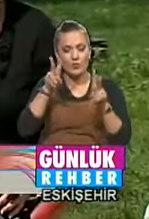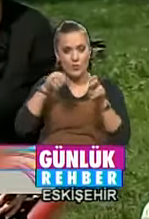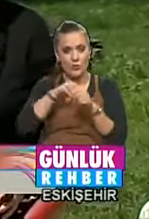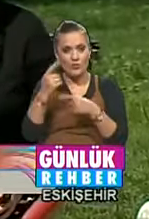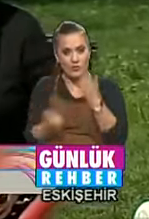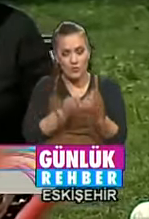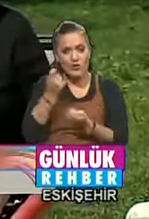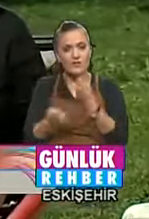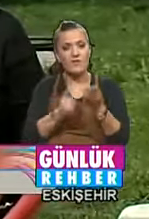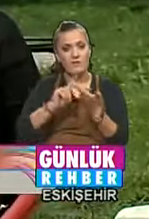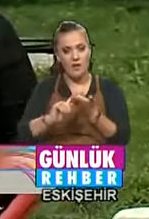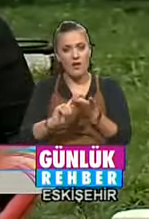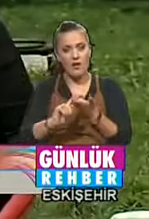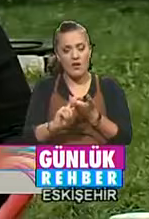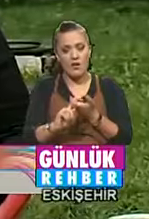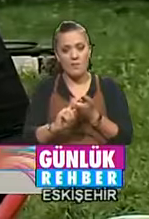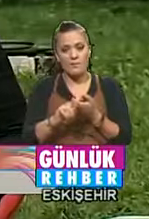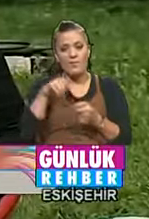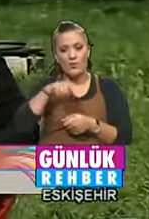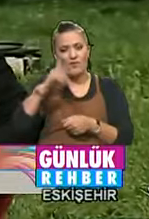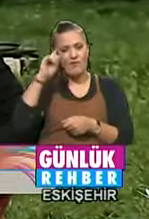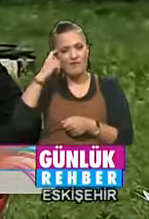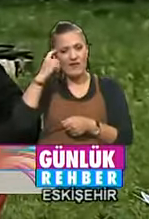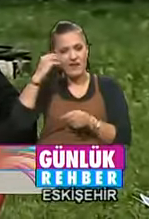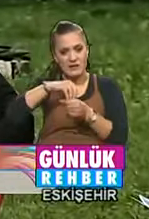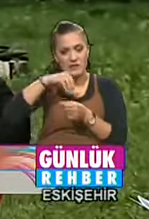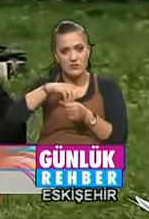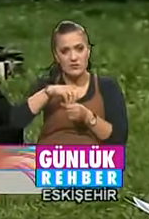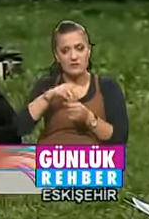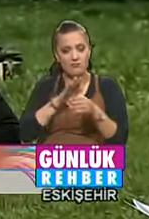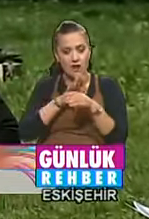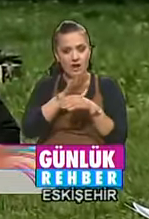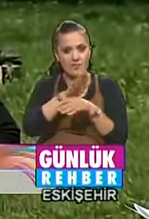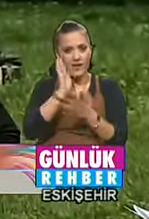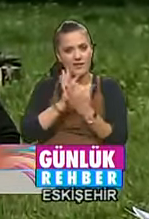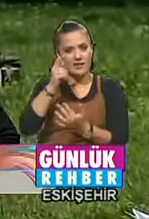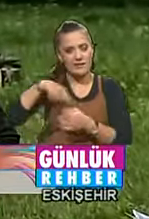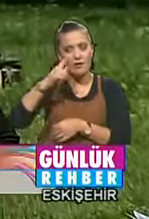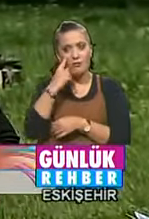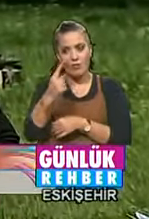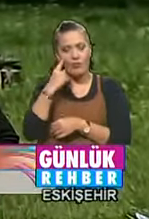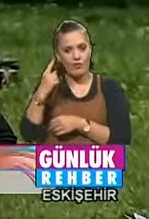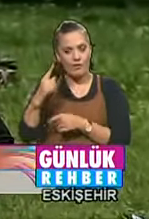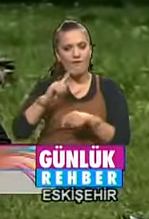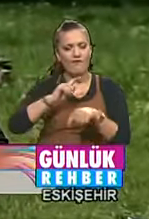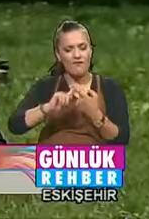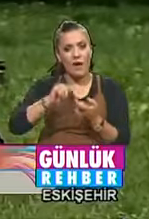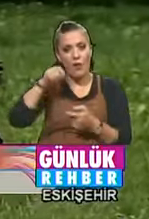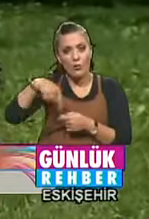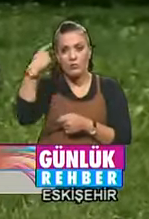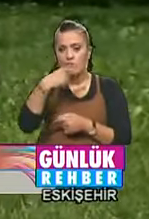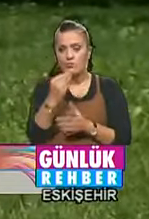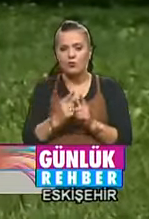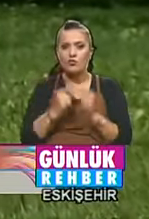konularla uğraşan ve bu fikir çerçevesinde yaşayan insanları görüyorum ve ondan dolayı